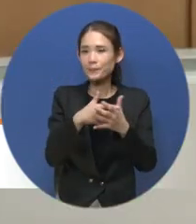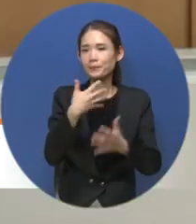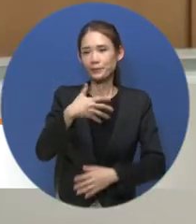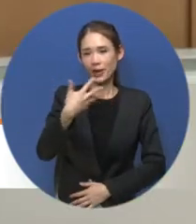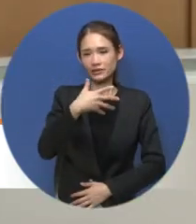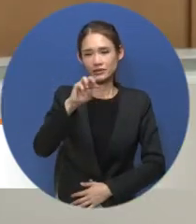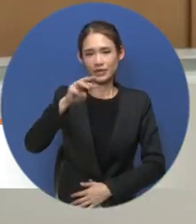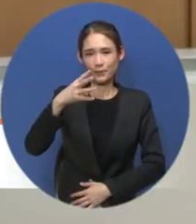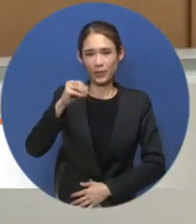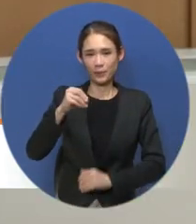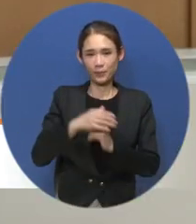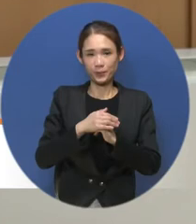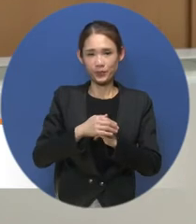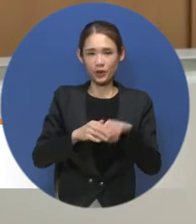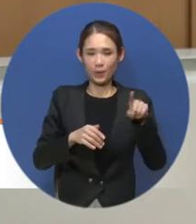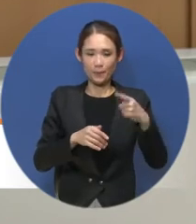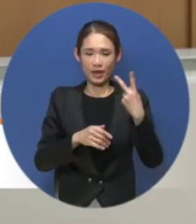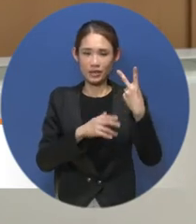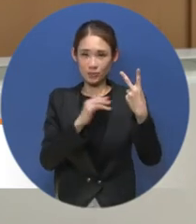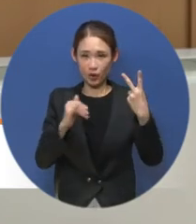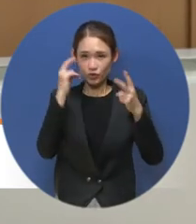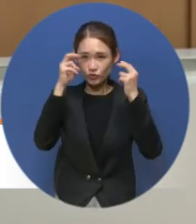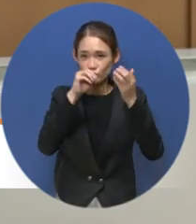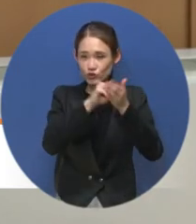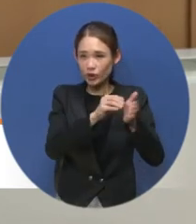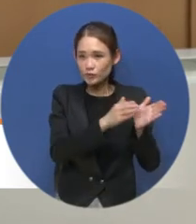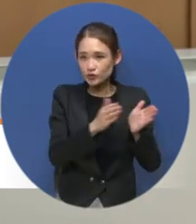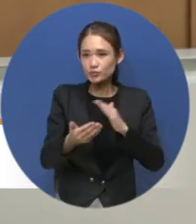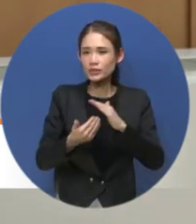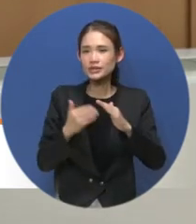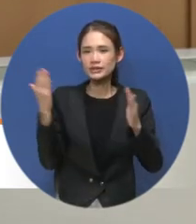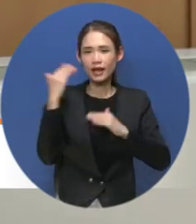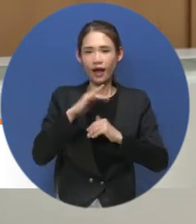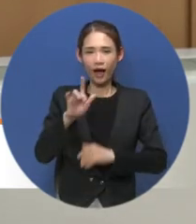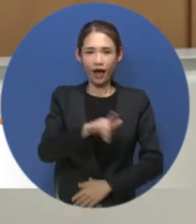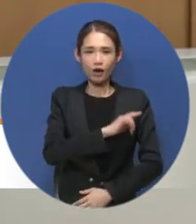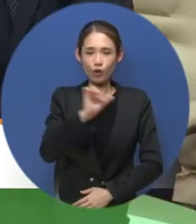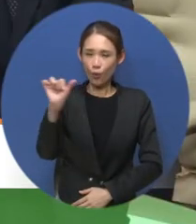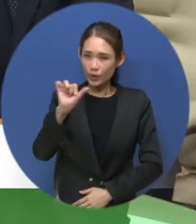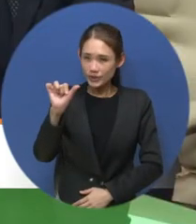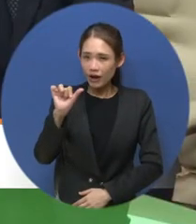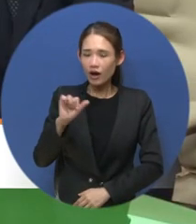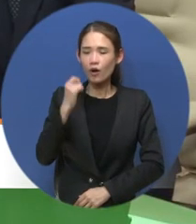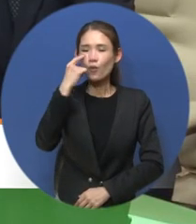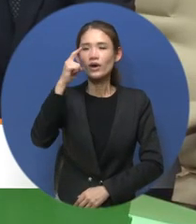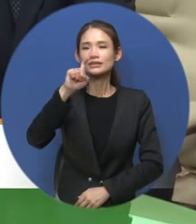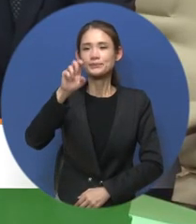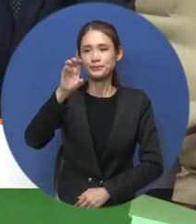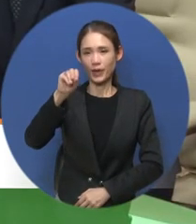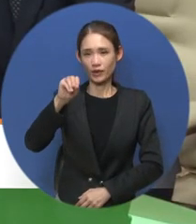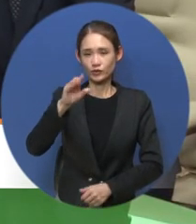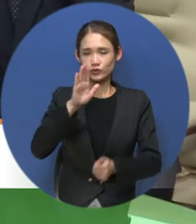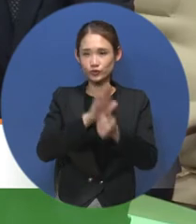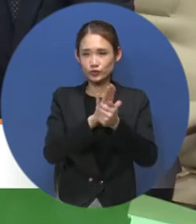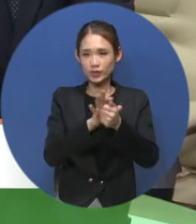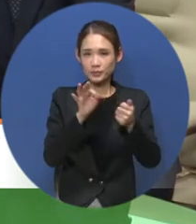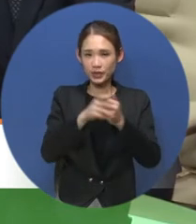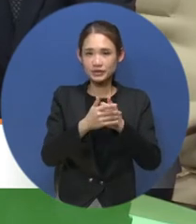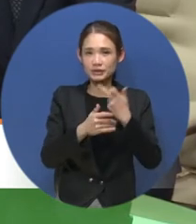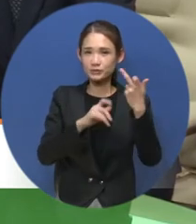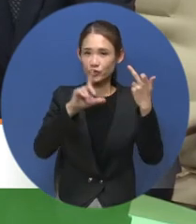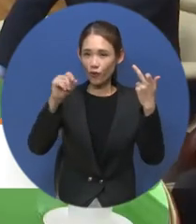사업비로 102명의 취업 준비생 에게 하루 5천 원씩 월 10만원의 중식비 를 오는 12월까지